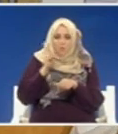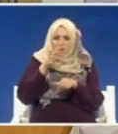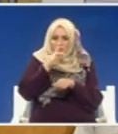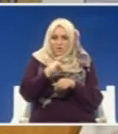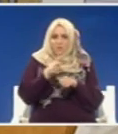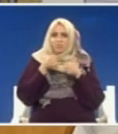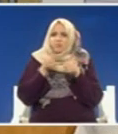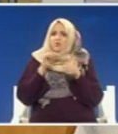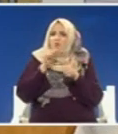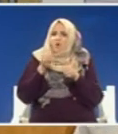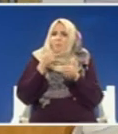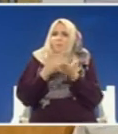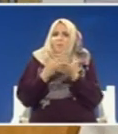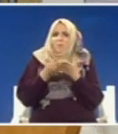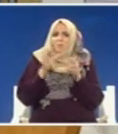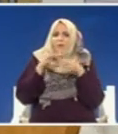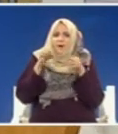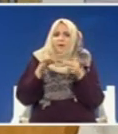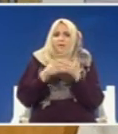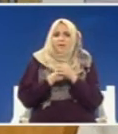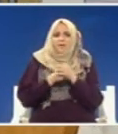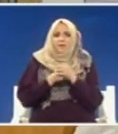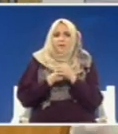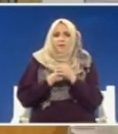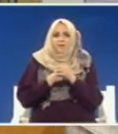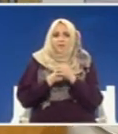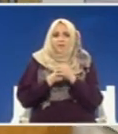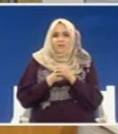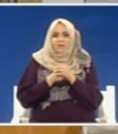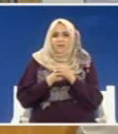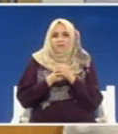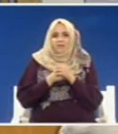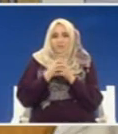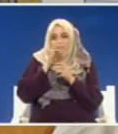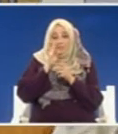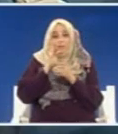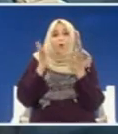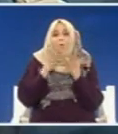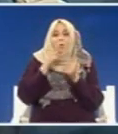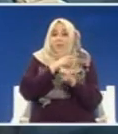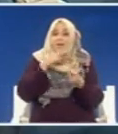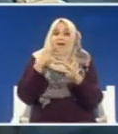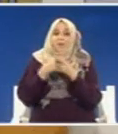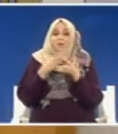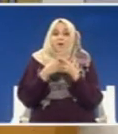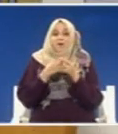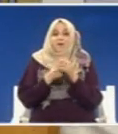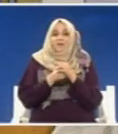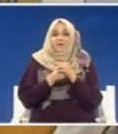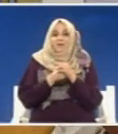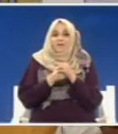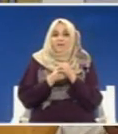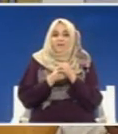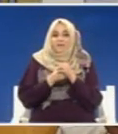نفسا زاكية بغير نفس لقد جئت شيئا نكرا. يعني كيف يعني هذا؟ لأن التعليل الذي